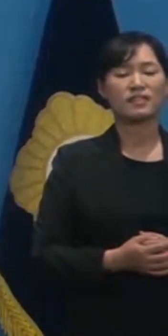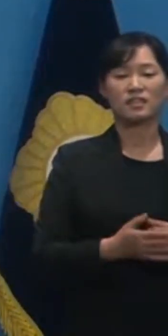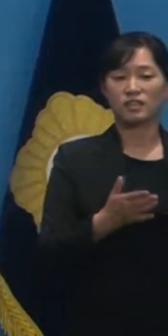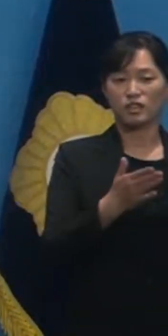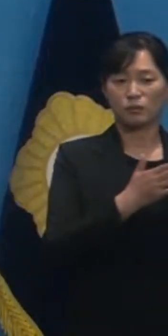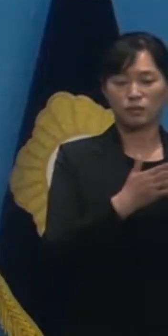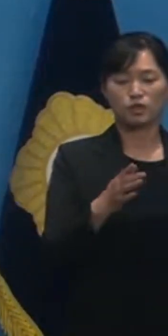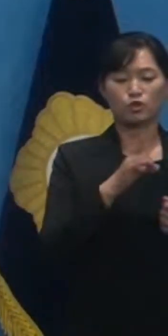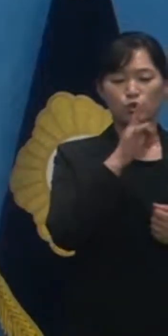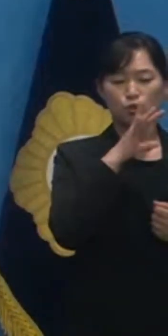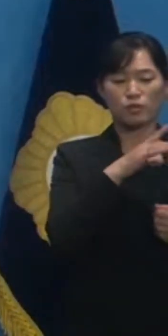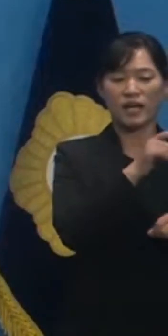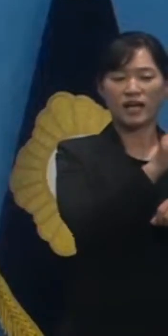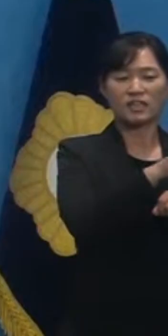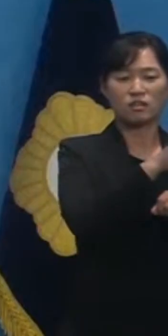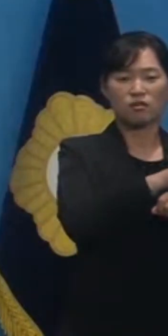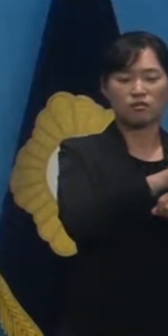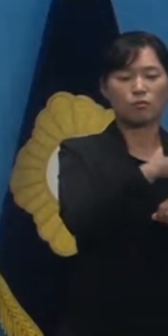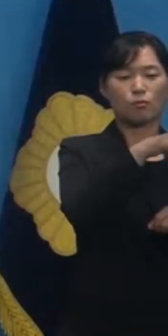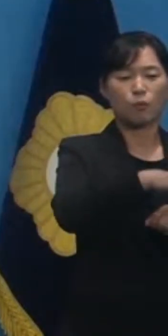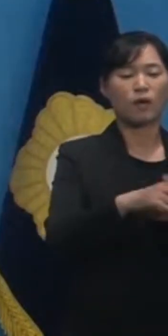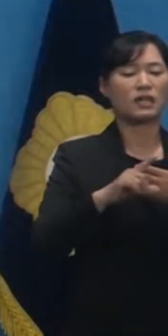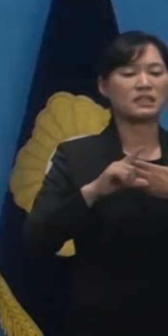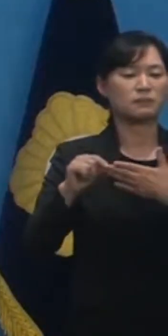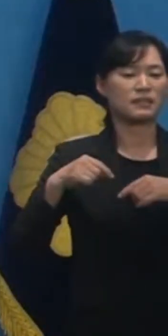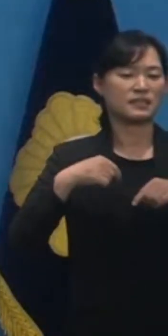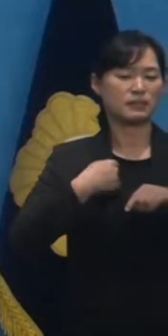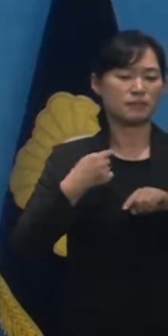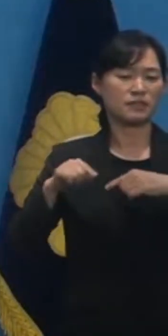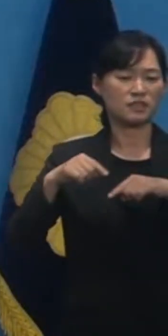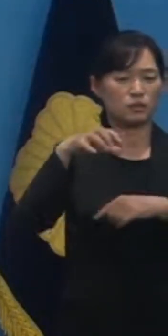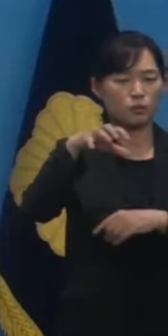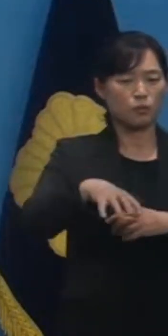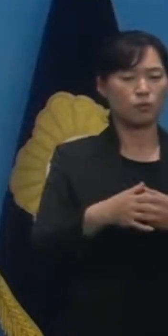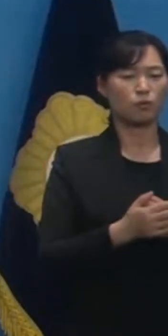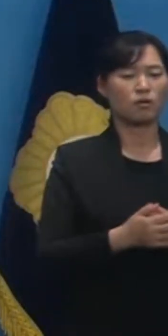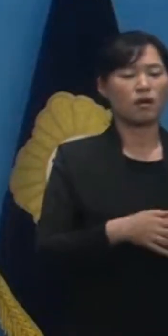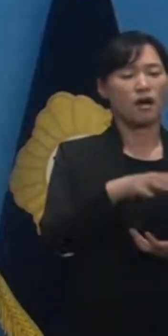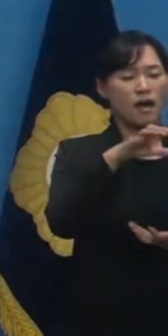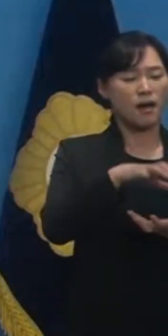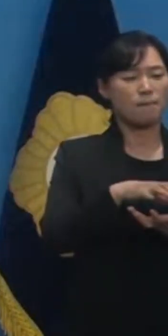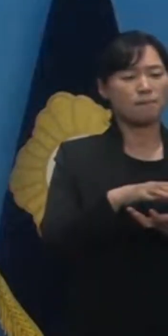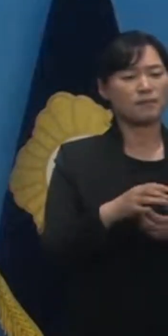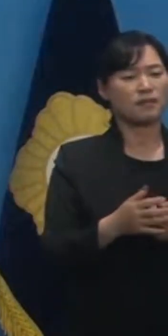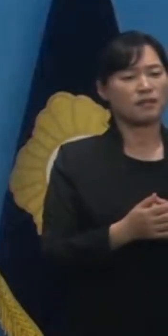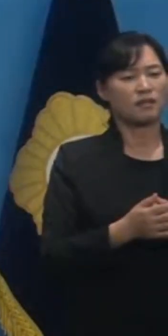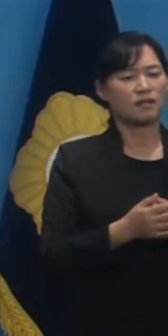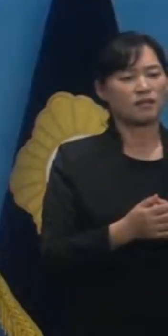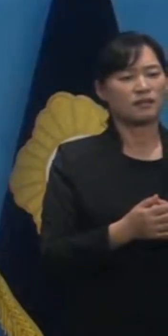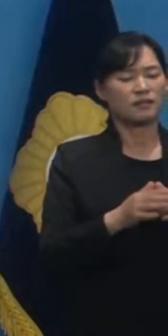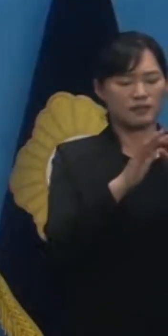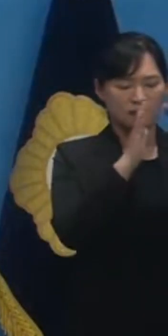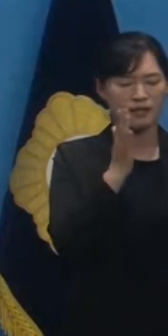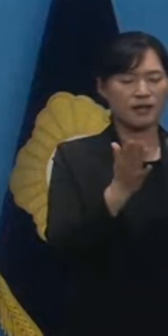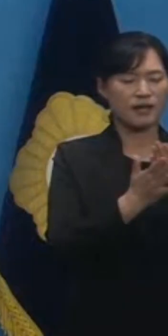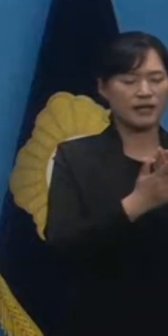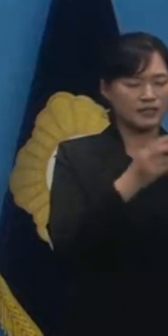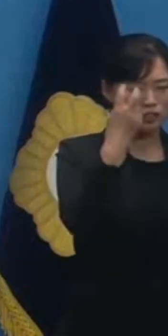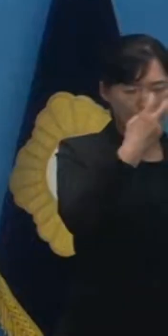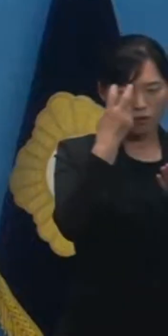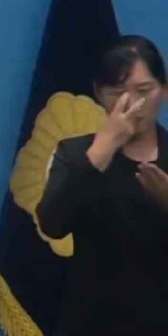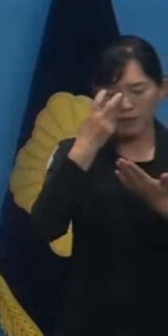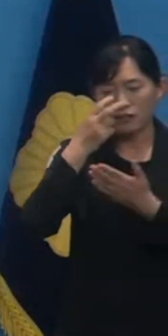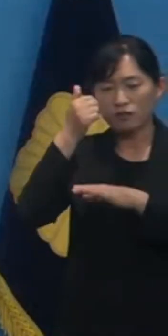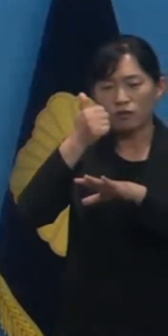따라서 중앙행정기관, 지자체, 공공기관을 포함한 6,110개 기관에 삼지투를 배포하고 점검한